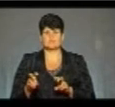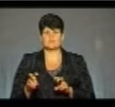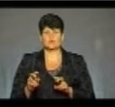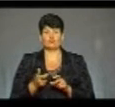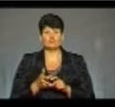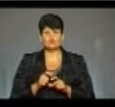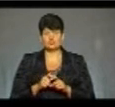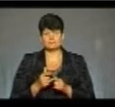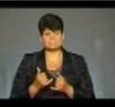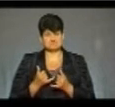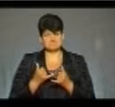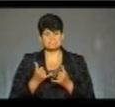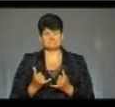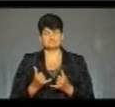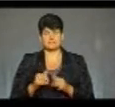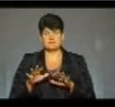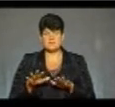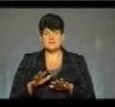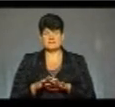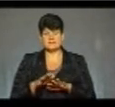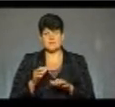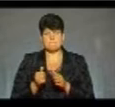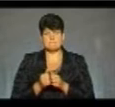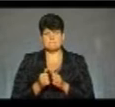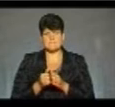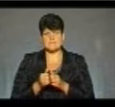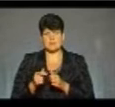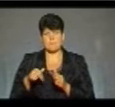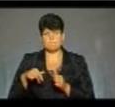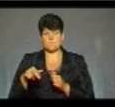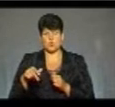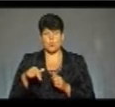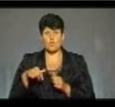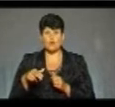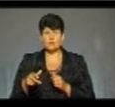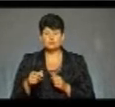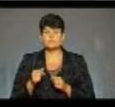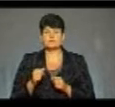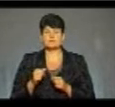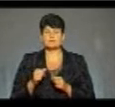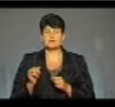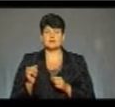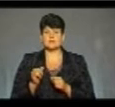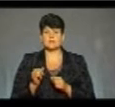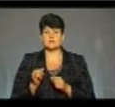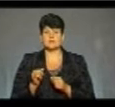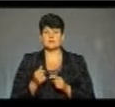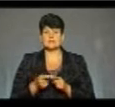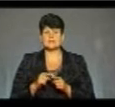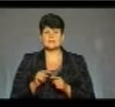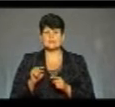дуже пріоритетному місці в залі біля проходу, скажімо так, зразу. І оце